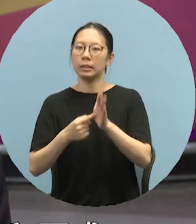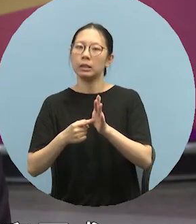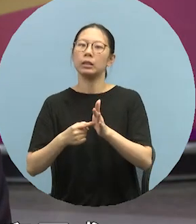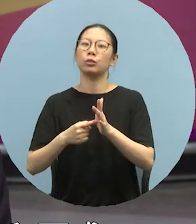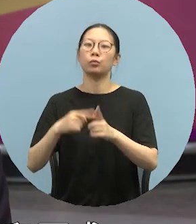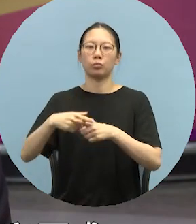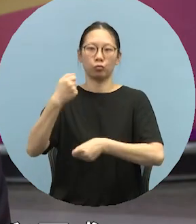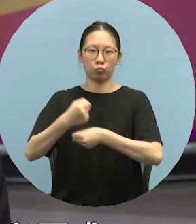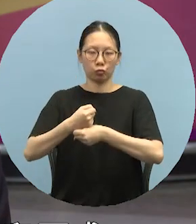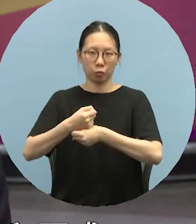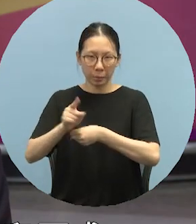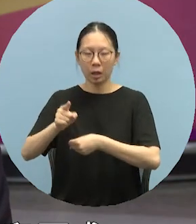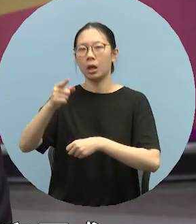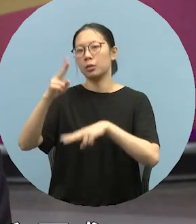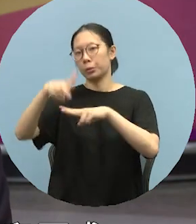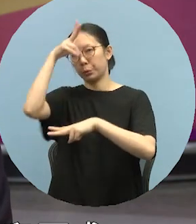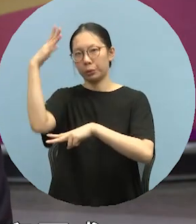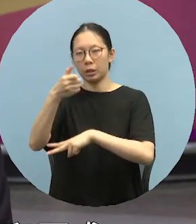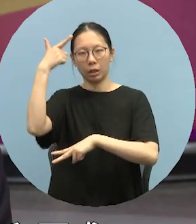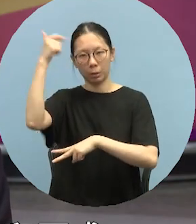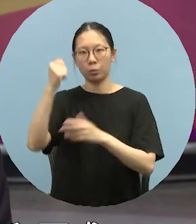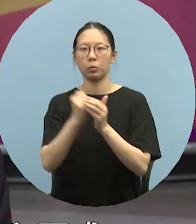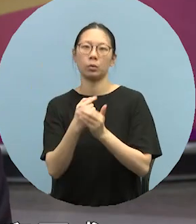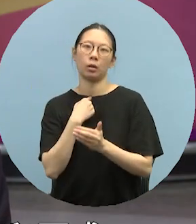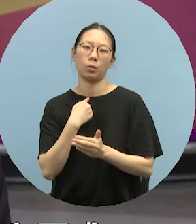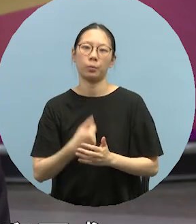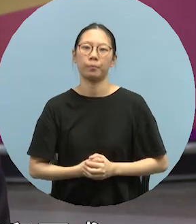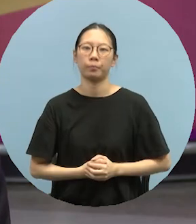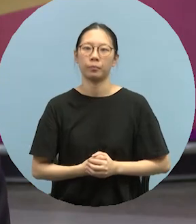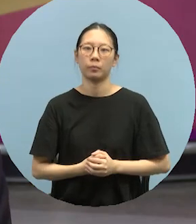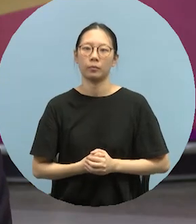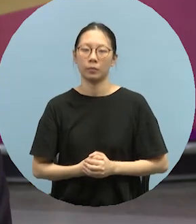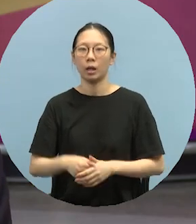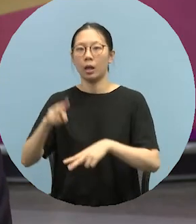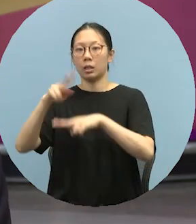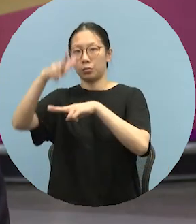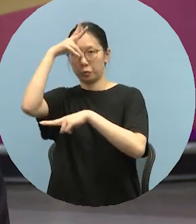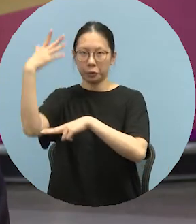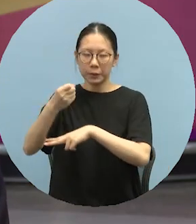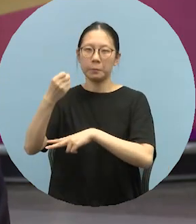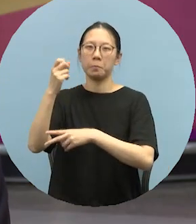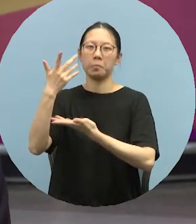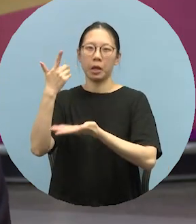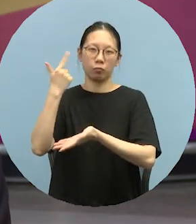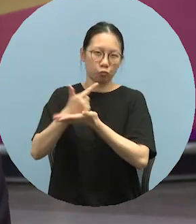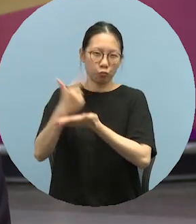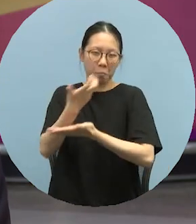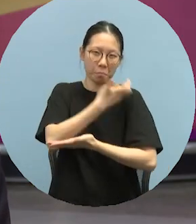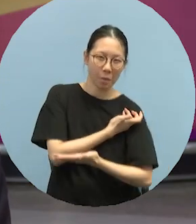實踐主席的希望和要求，不辜負習主席的重